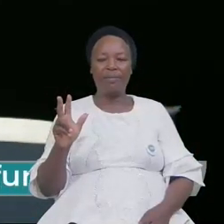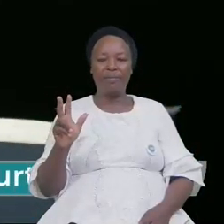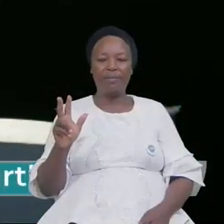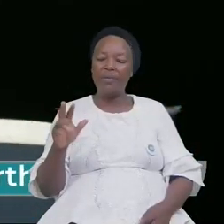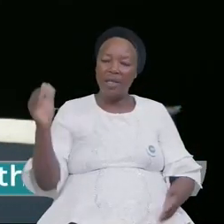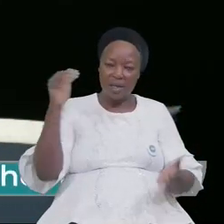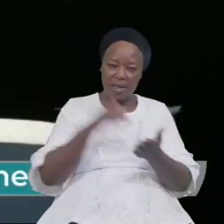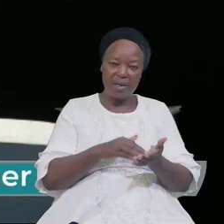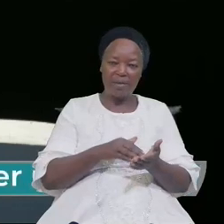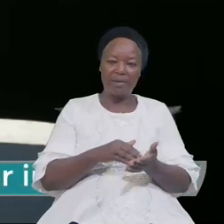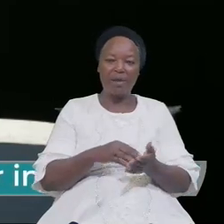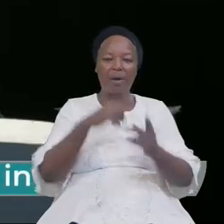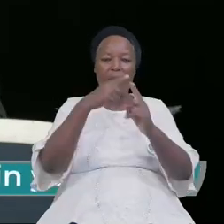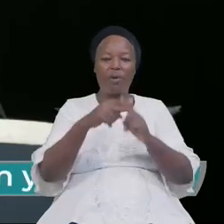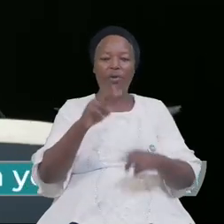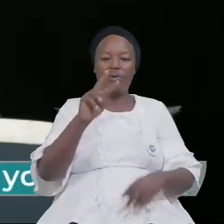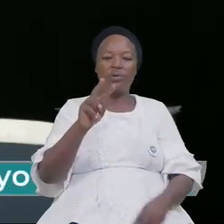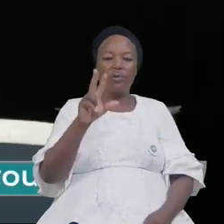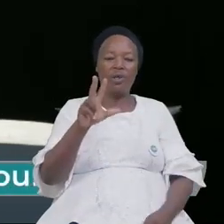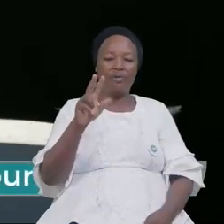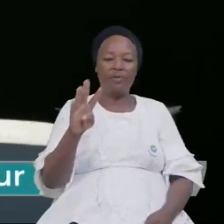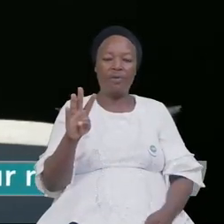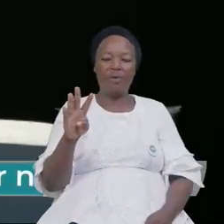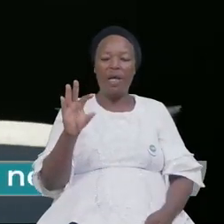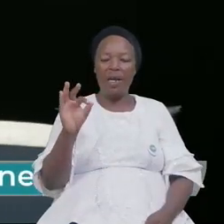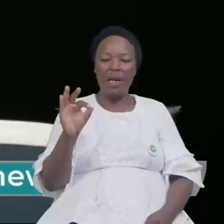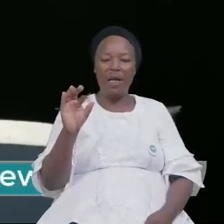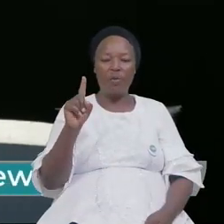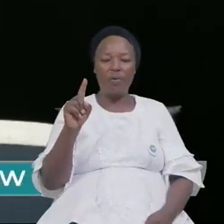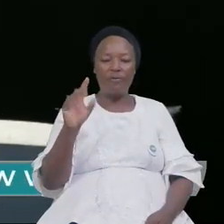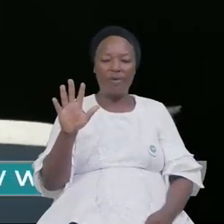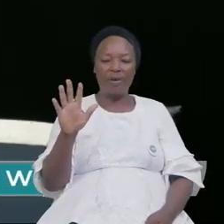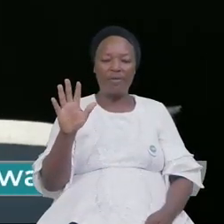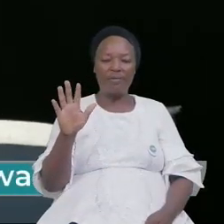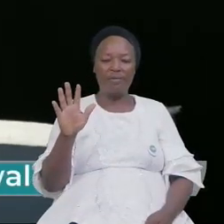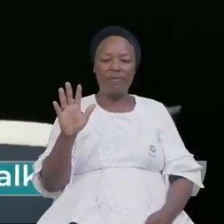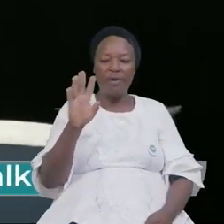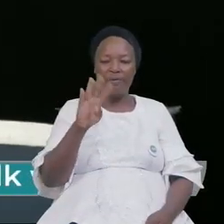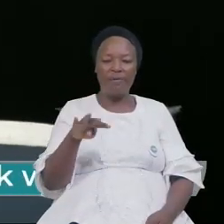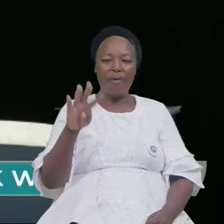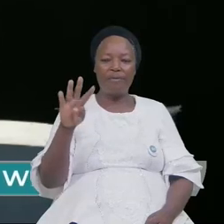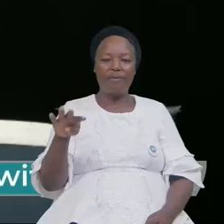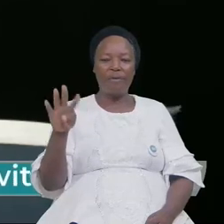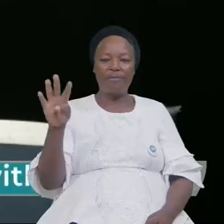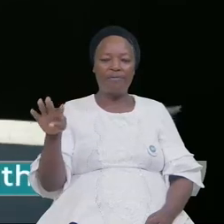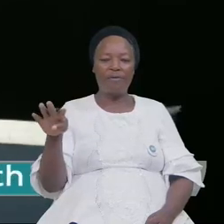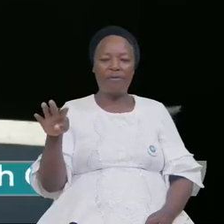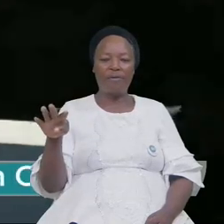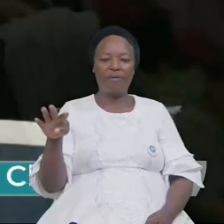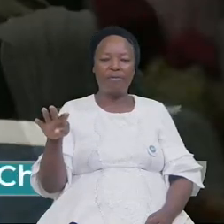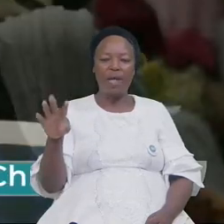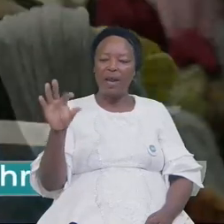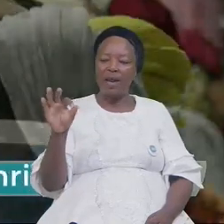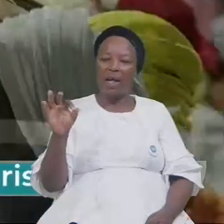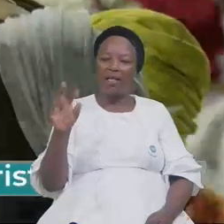encore plus 234 91 54 44